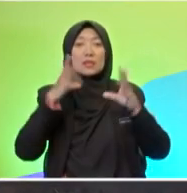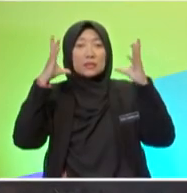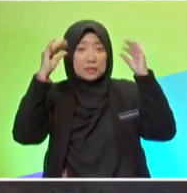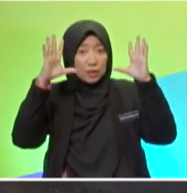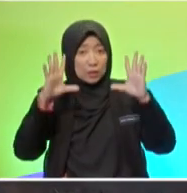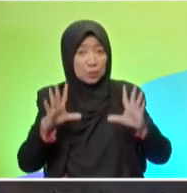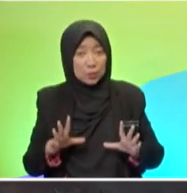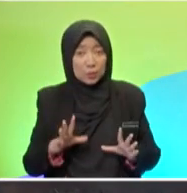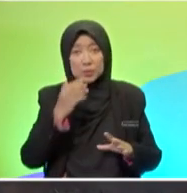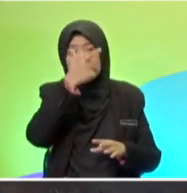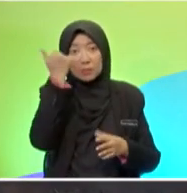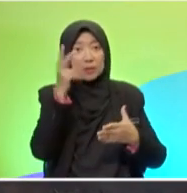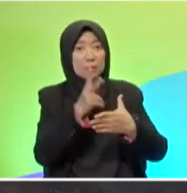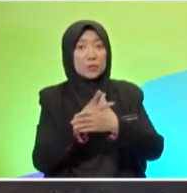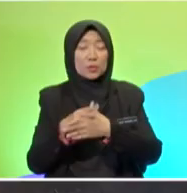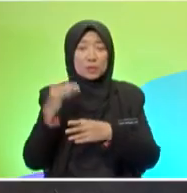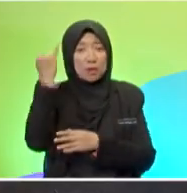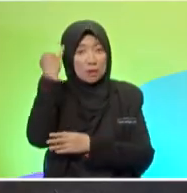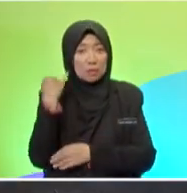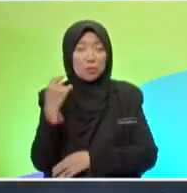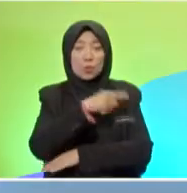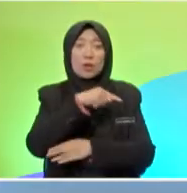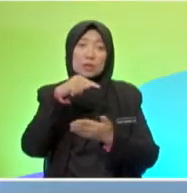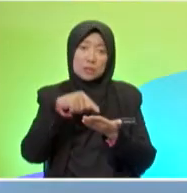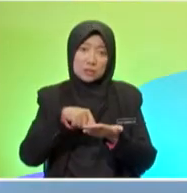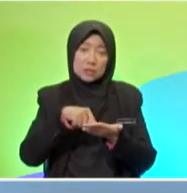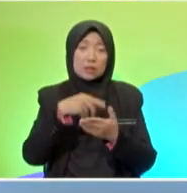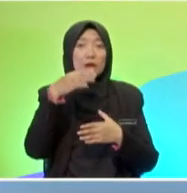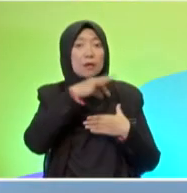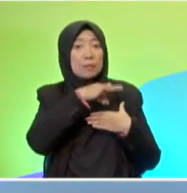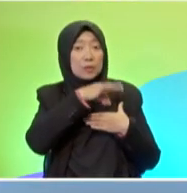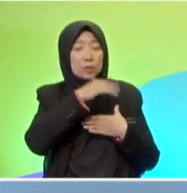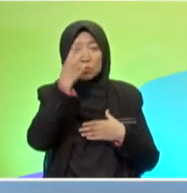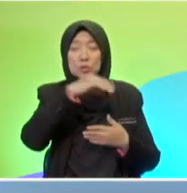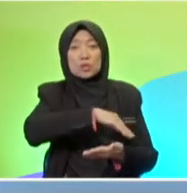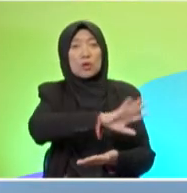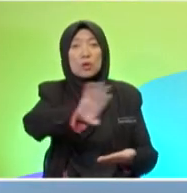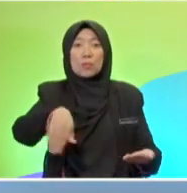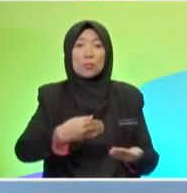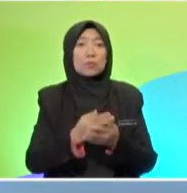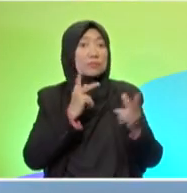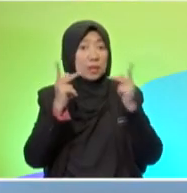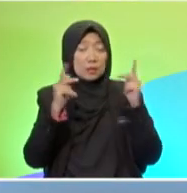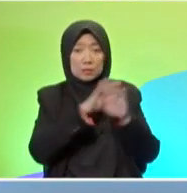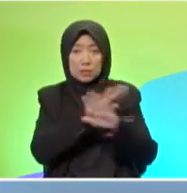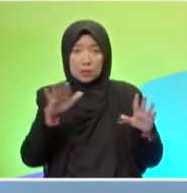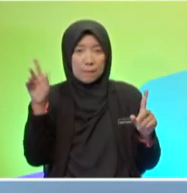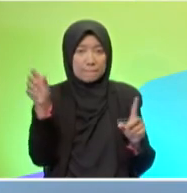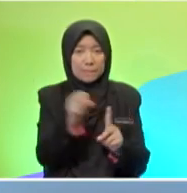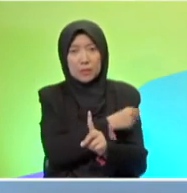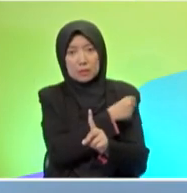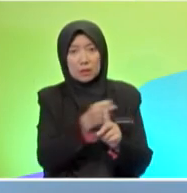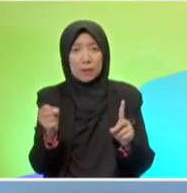pada hari ini diharap kamu memberi manfaat kepada semua murid-murid yang sedang menuntut ingat ketika tidak Kepada bendera